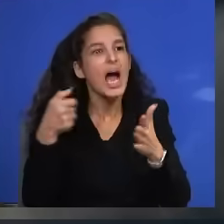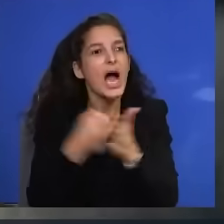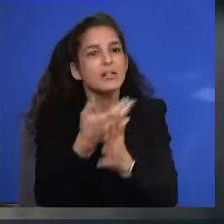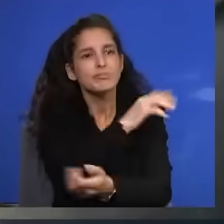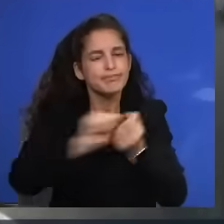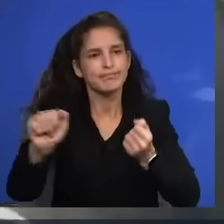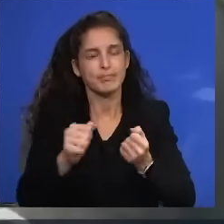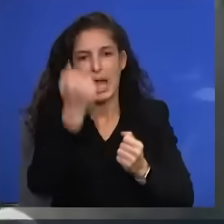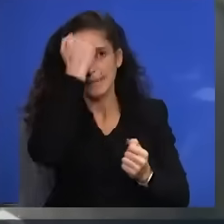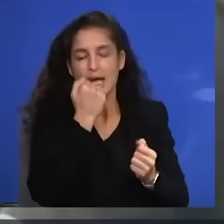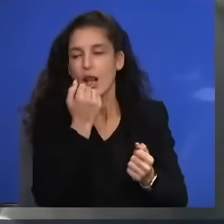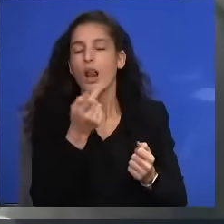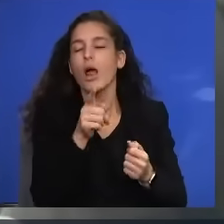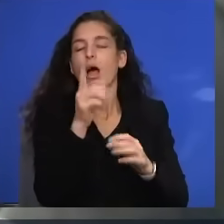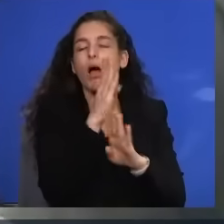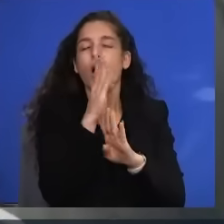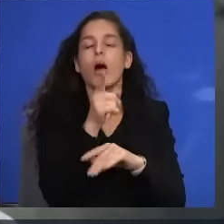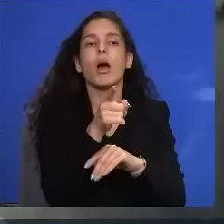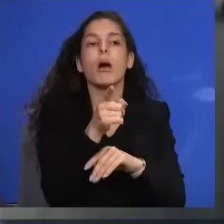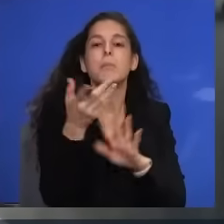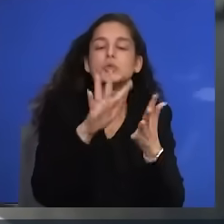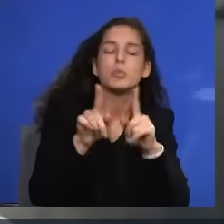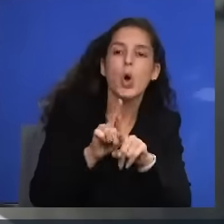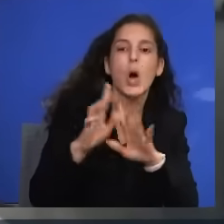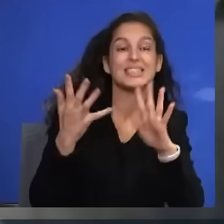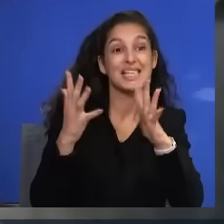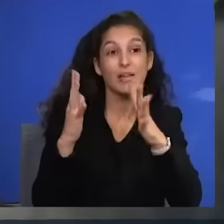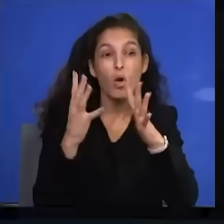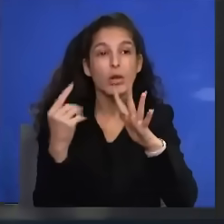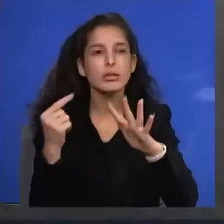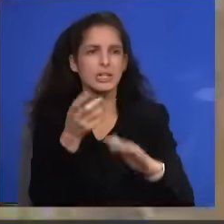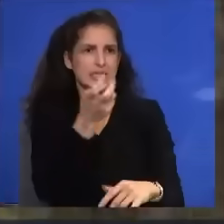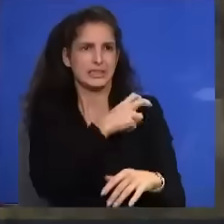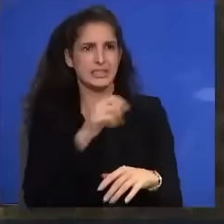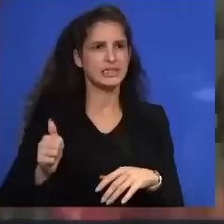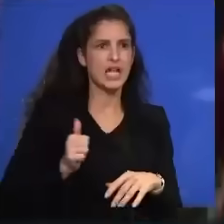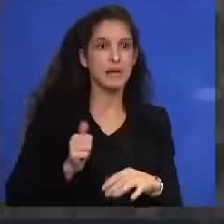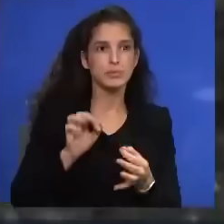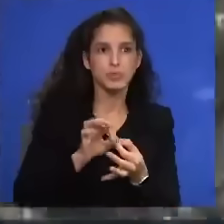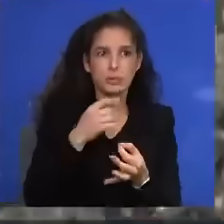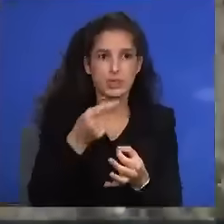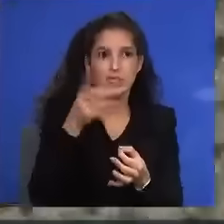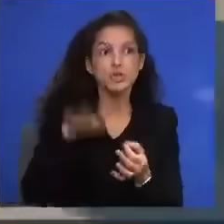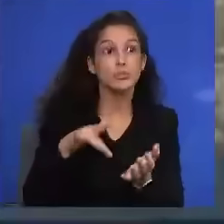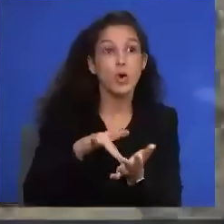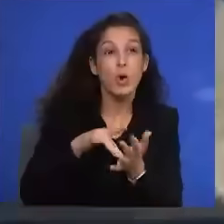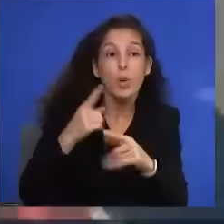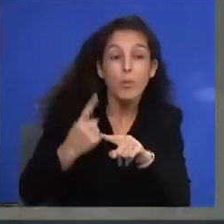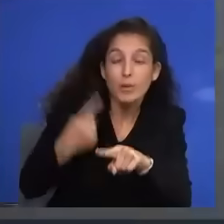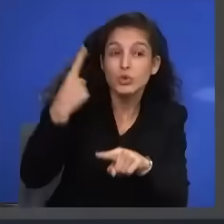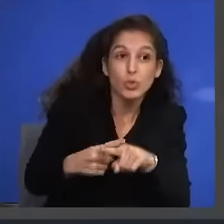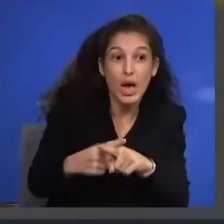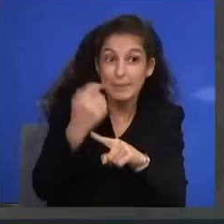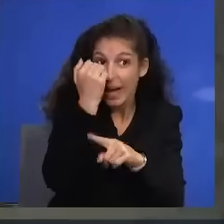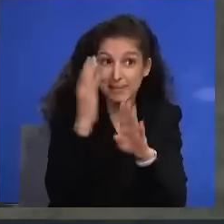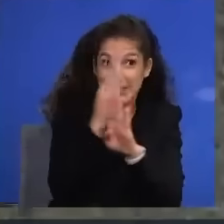משהו כמו 10 דקות מגיע קצין מצה"ל, פשוט אומר לנו שיש לי מיקום מדויק על מחבלים, יורים על